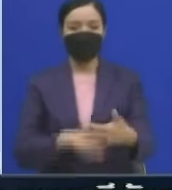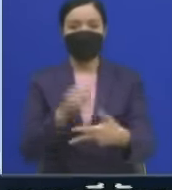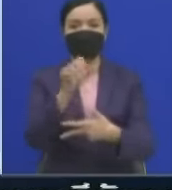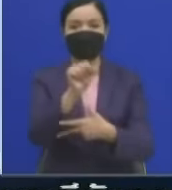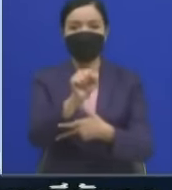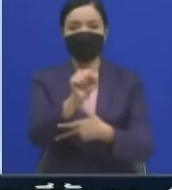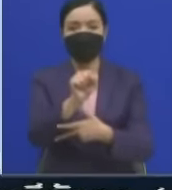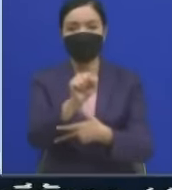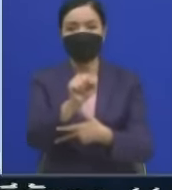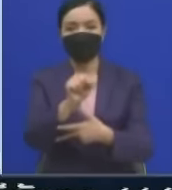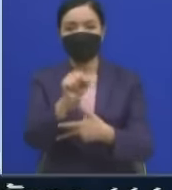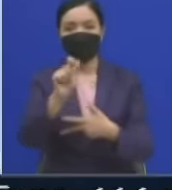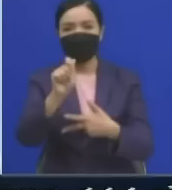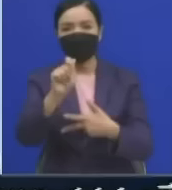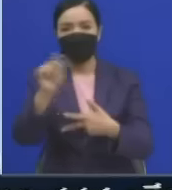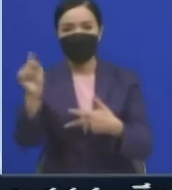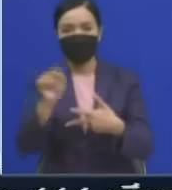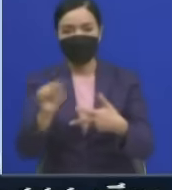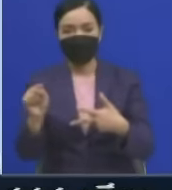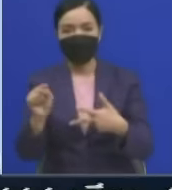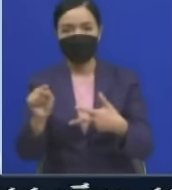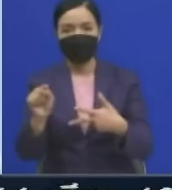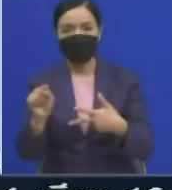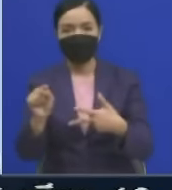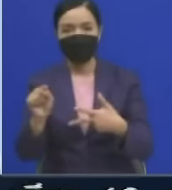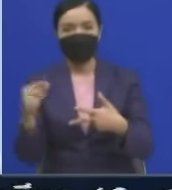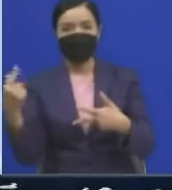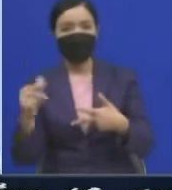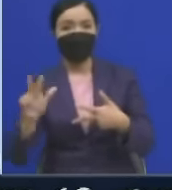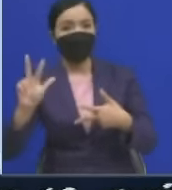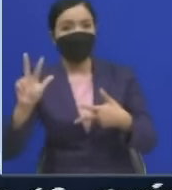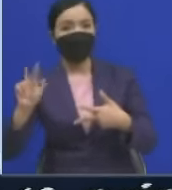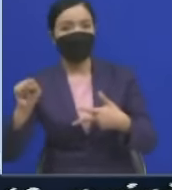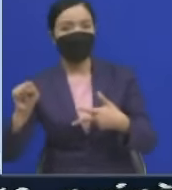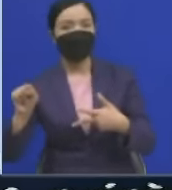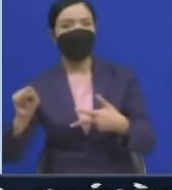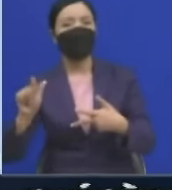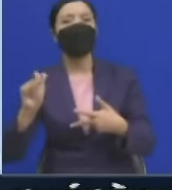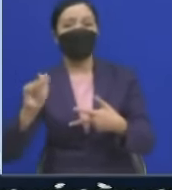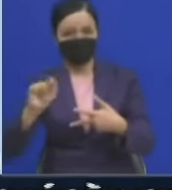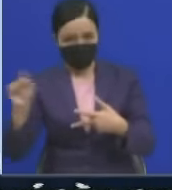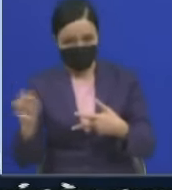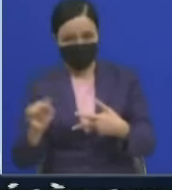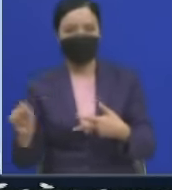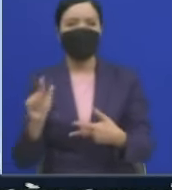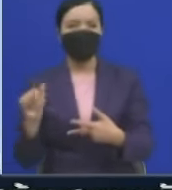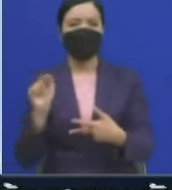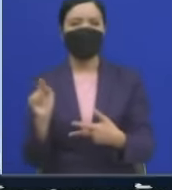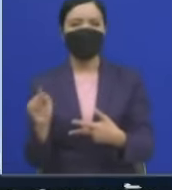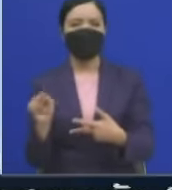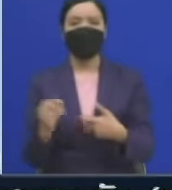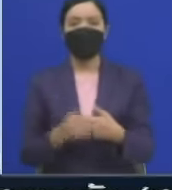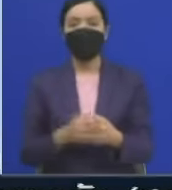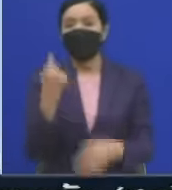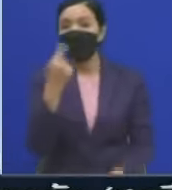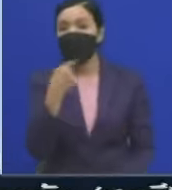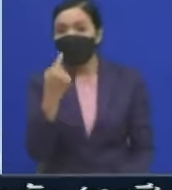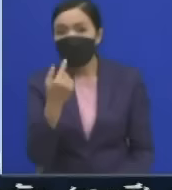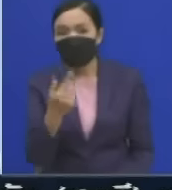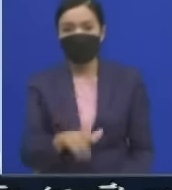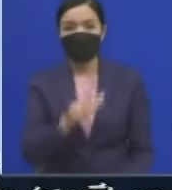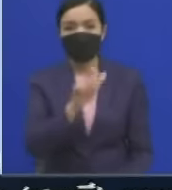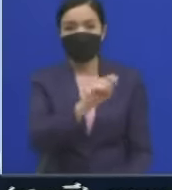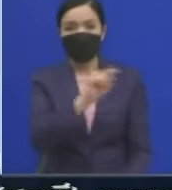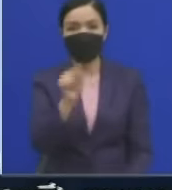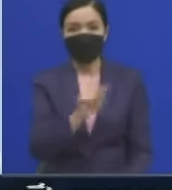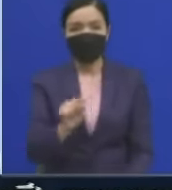ข็ม1แอสตราเข็ม2นะเข็มกระตุ้นจะเป็นแอสตราเซเนกาเป็นหลักใครได้รับแอสต